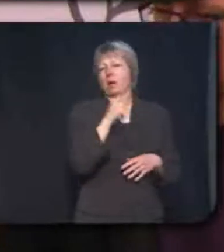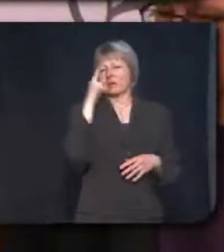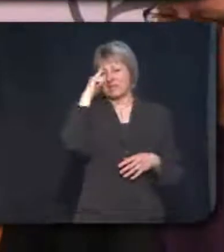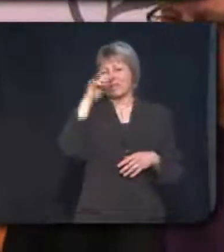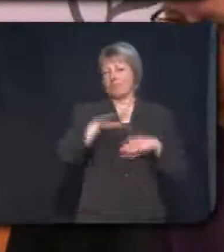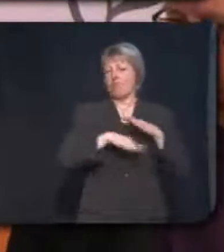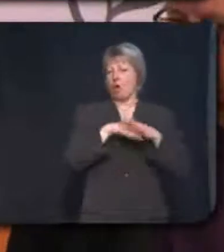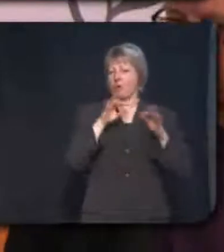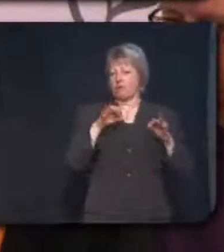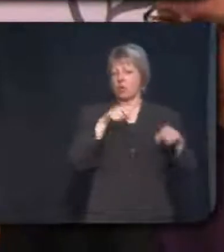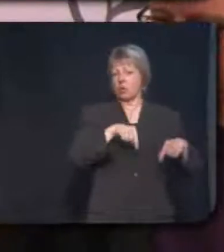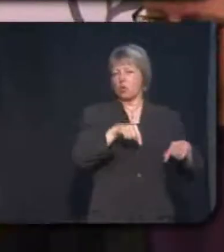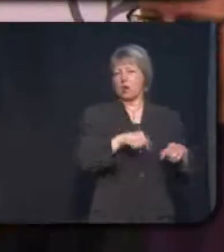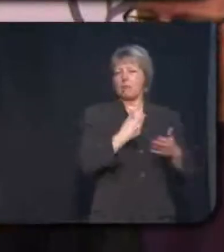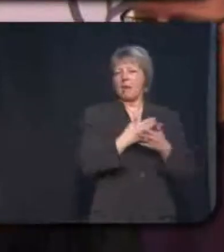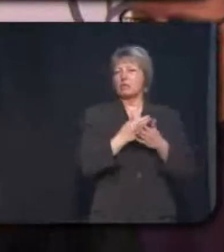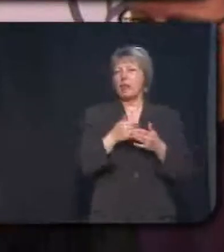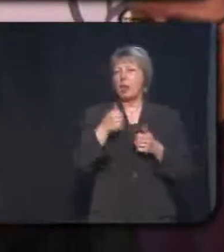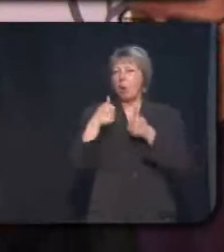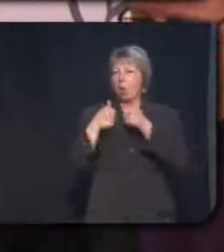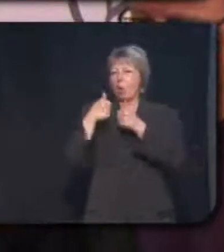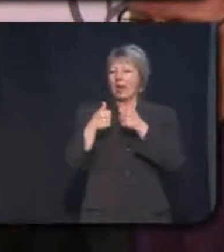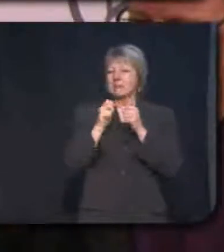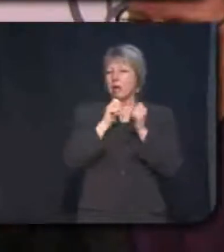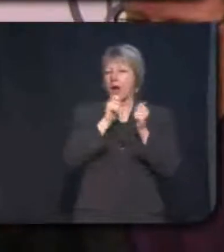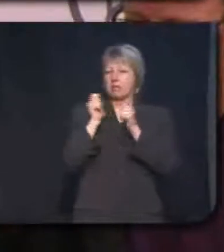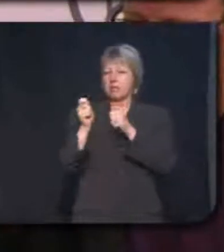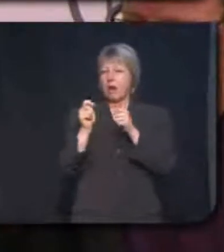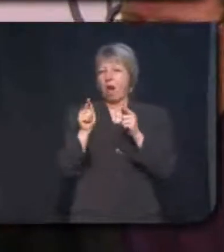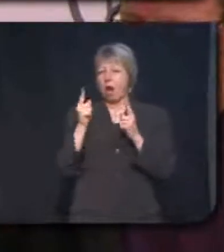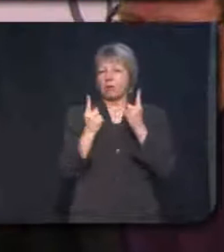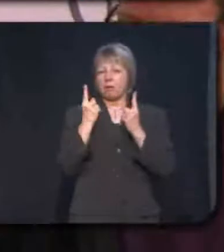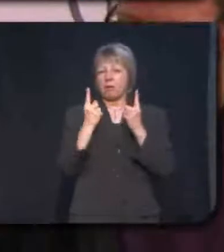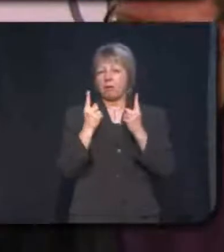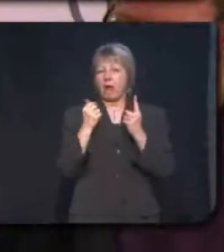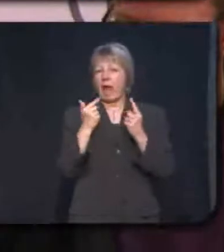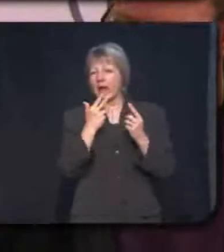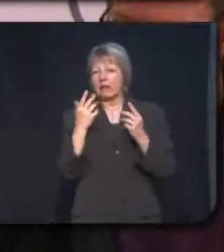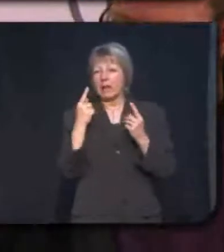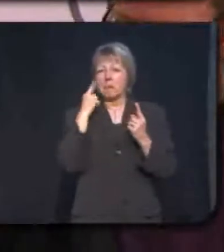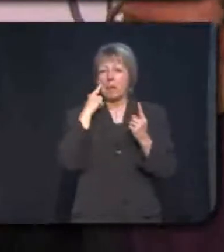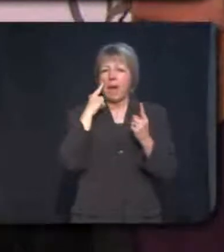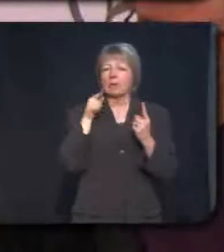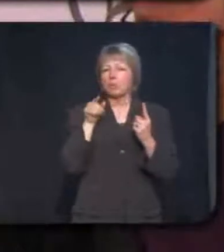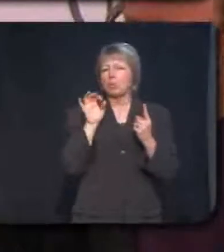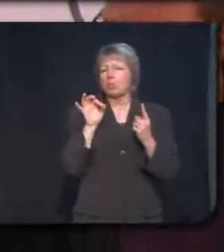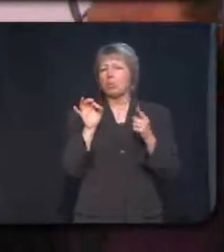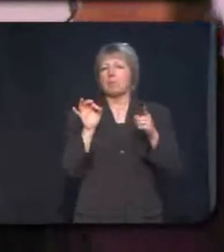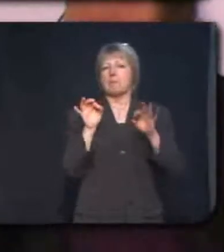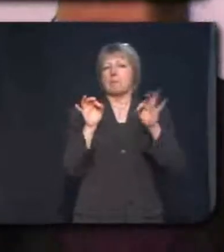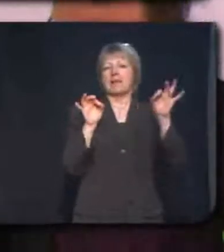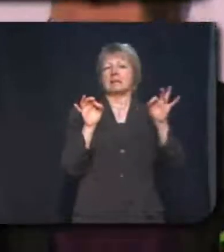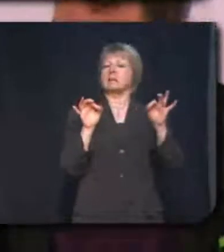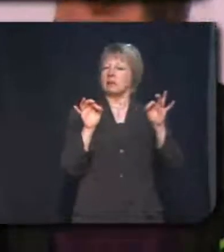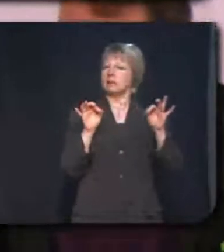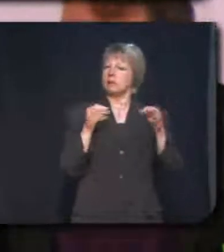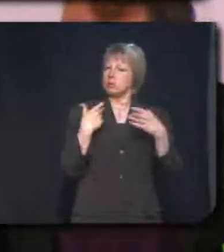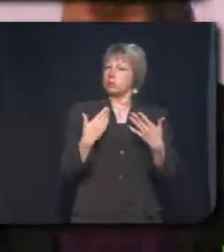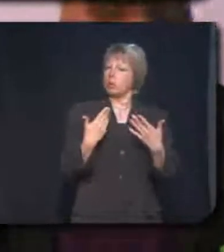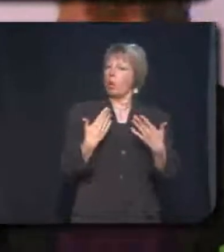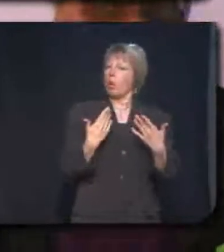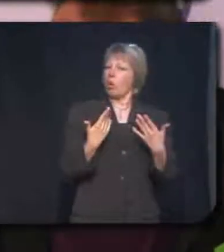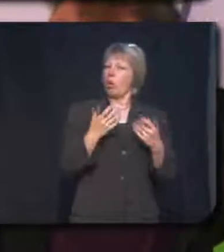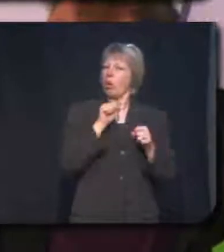auch bei den konkurrieren Anträgen möchte man findet man manche akzeptabel aber manche findet man besser und das wird hiermit erreicht durch dieses